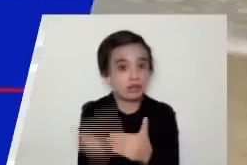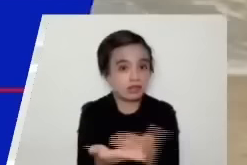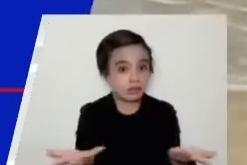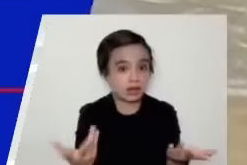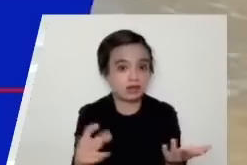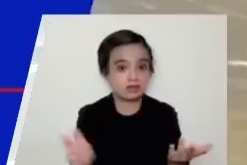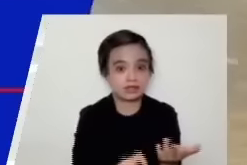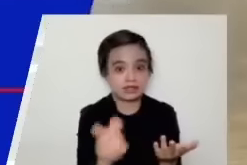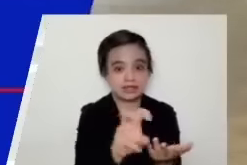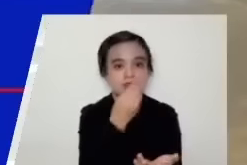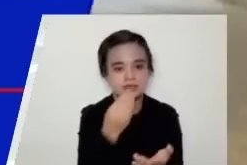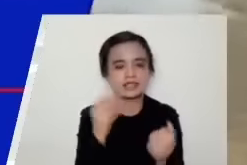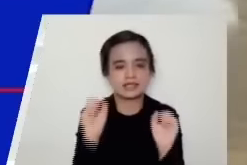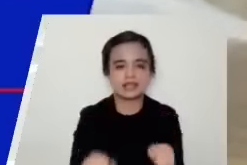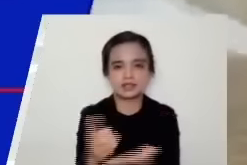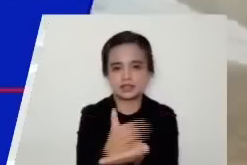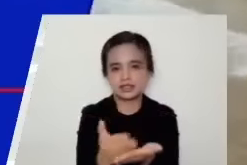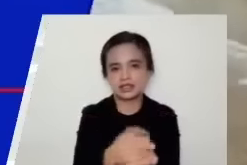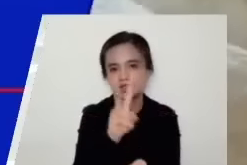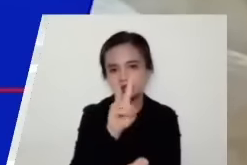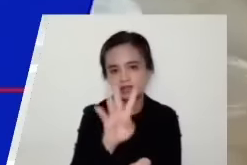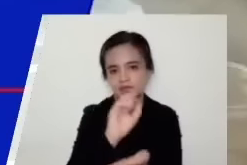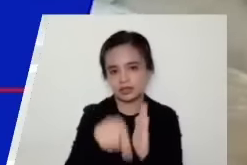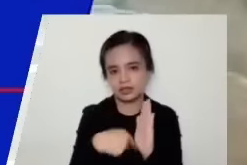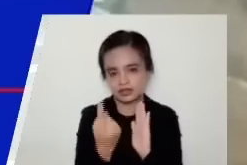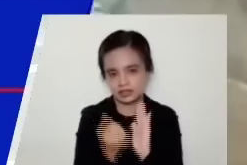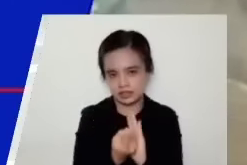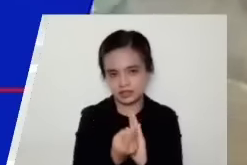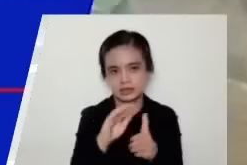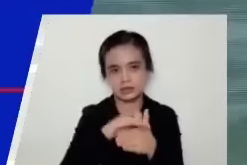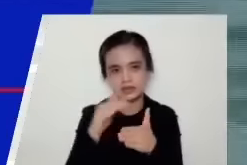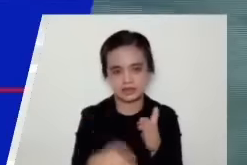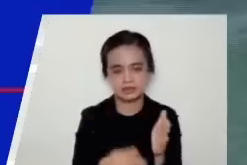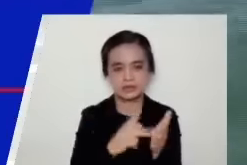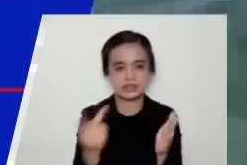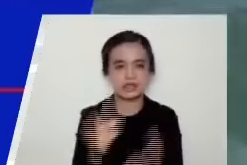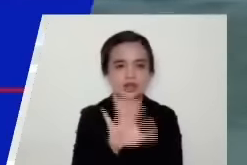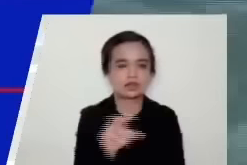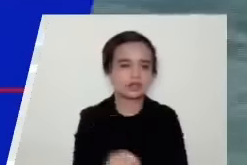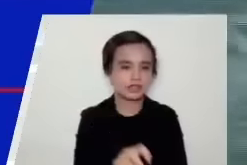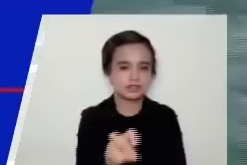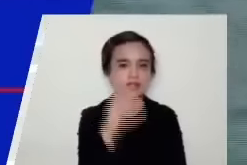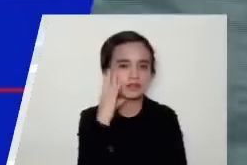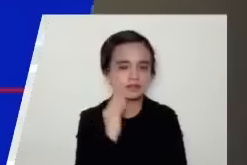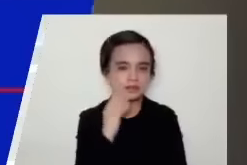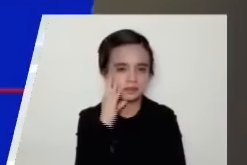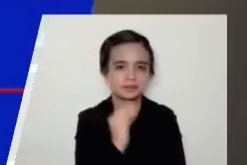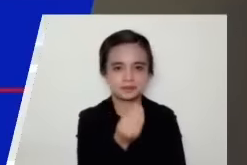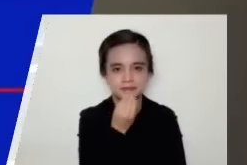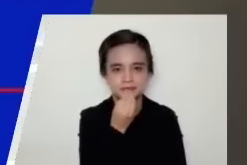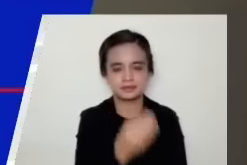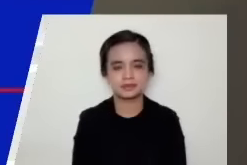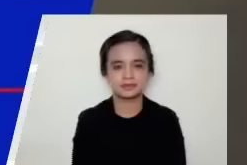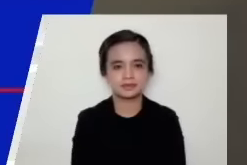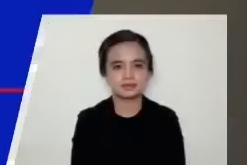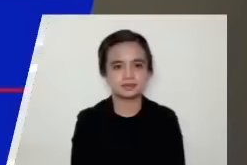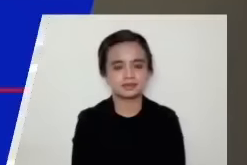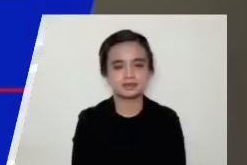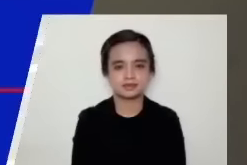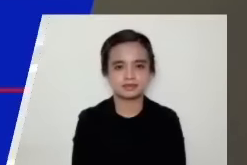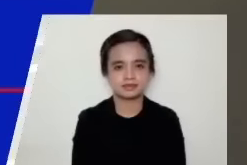I-share nyo sa 24 Horas Weekend page ang inyong travel at food adventures. Para sa GMA Integrated News, Jonathan Andal,